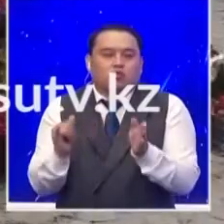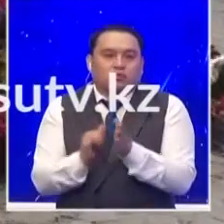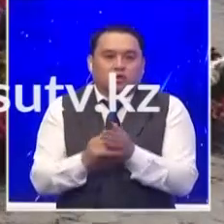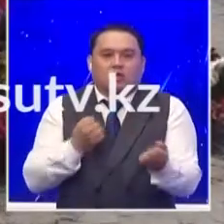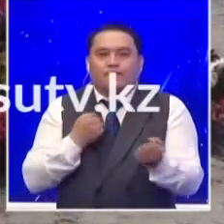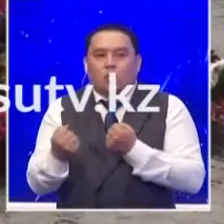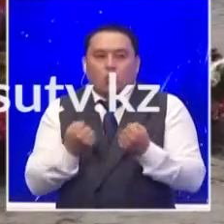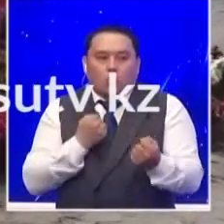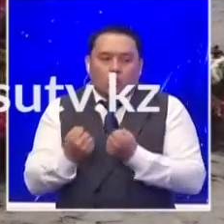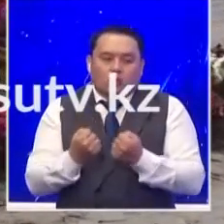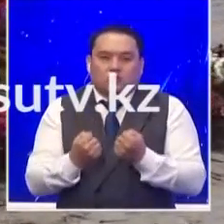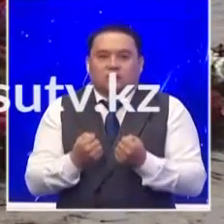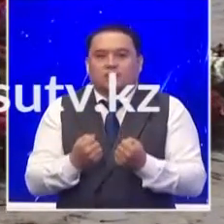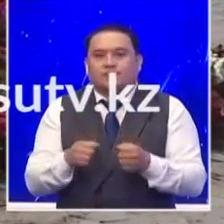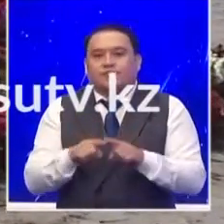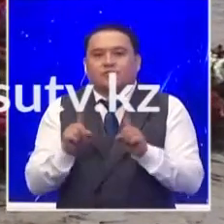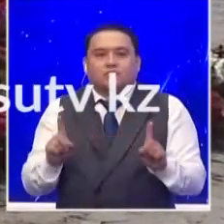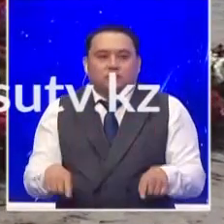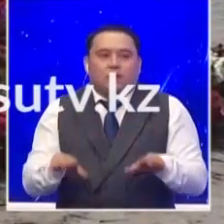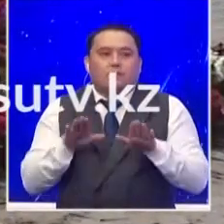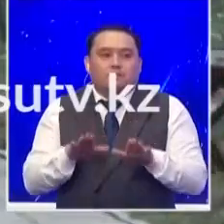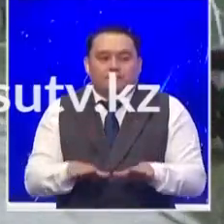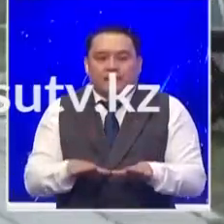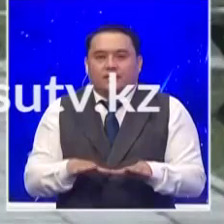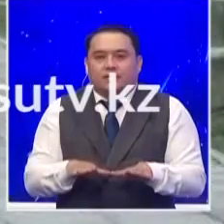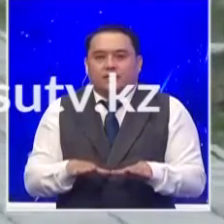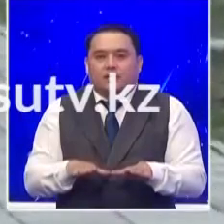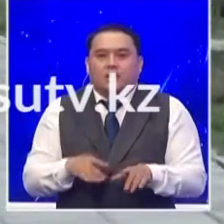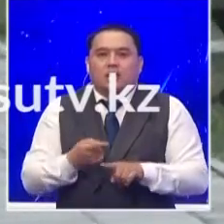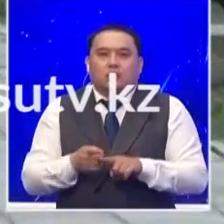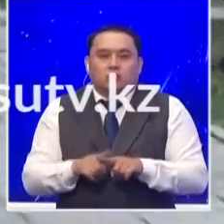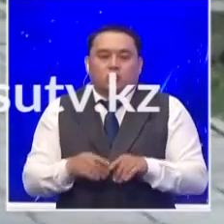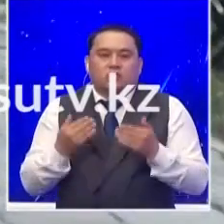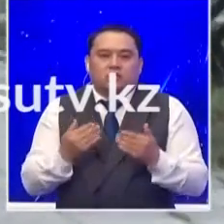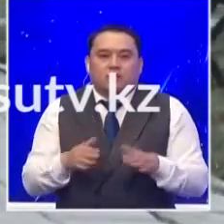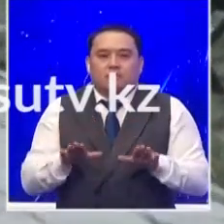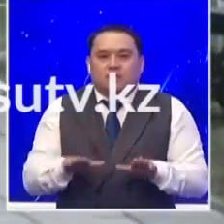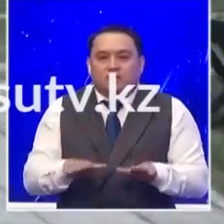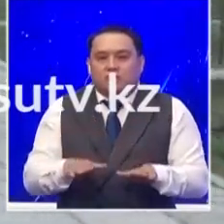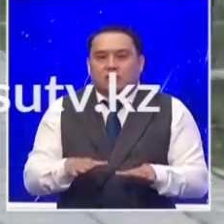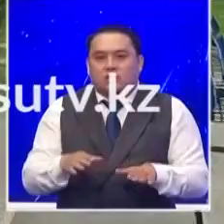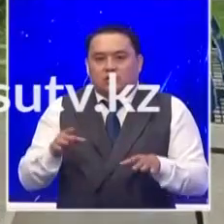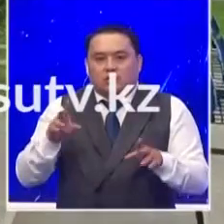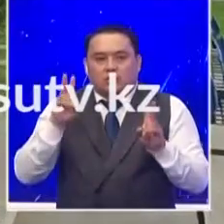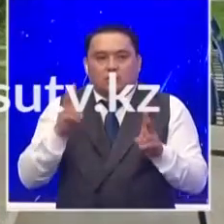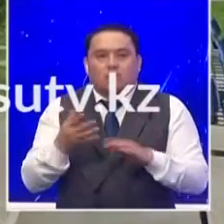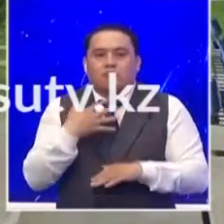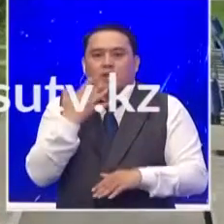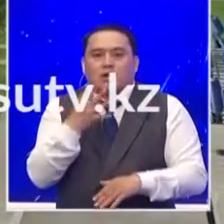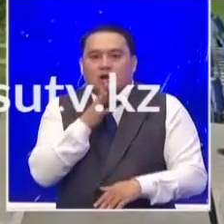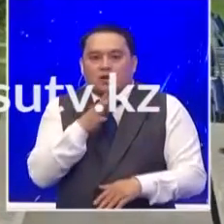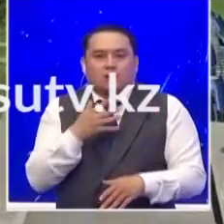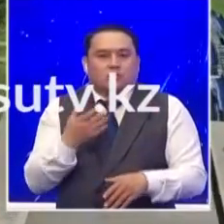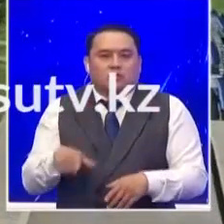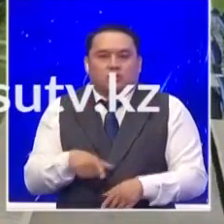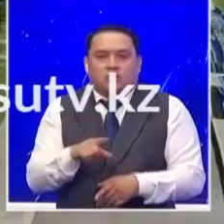и ролл-дромов и сценическая зона, где расположены навесы, тенты и шатры. Сейчас местные жители уже и не помнят, что 5 лет назад